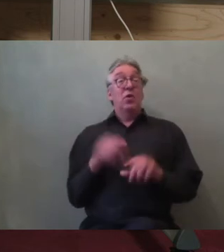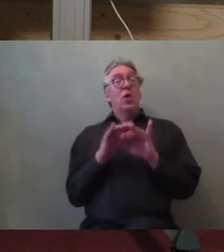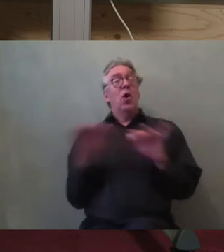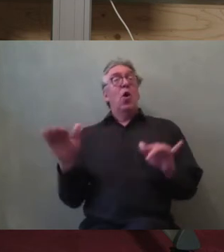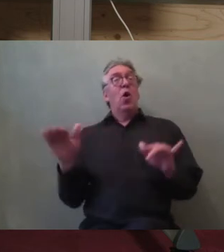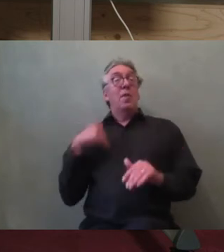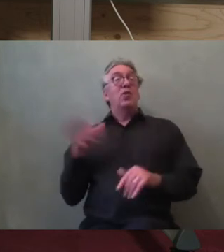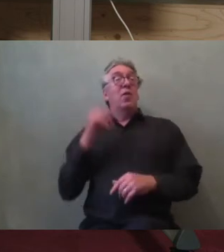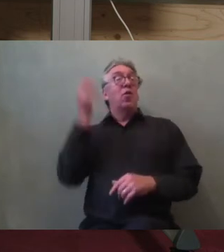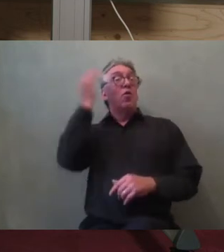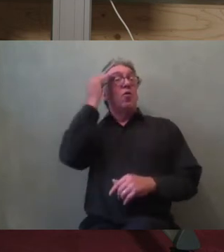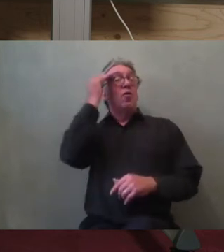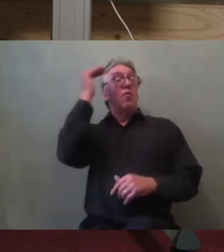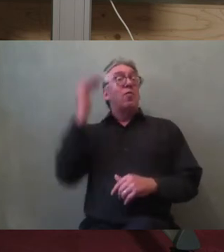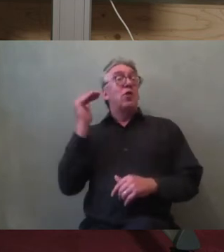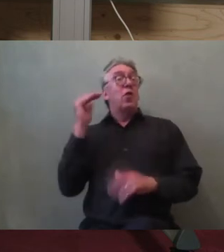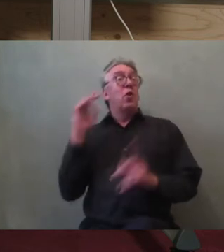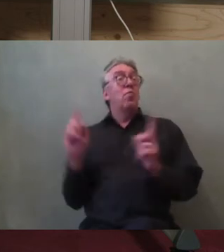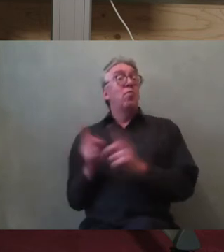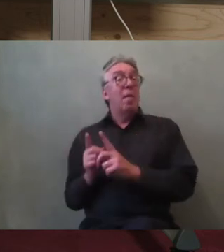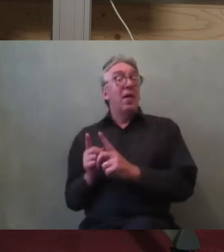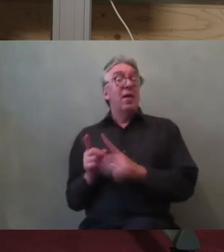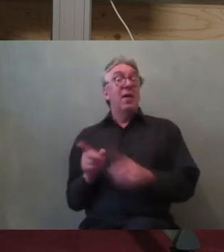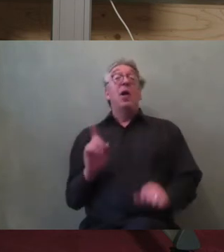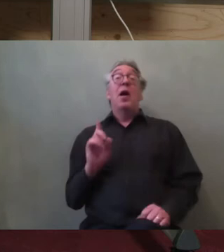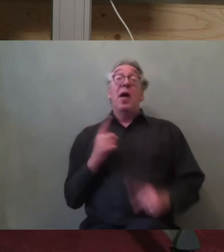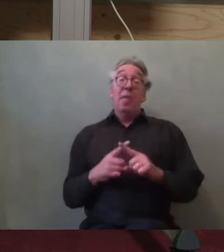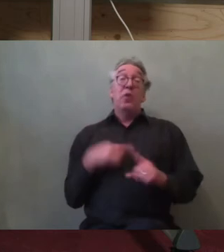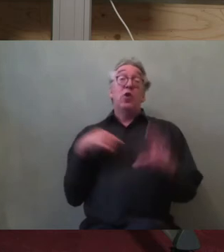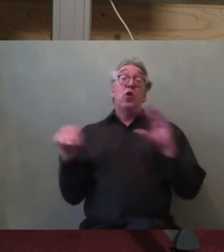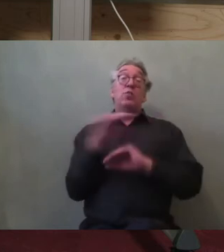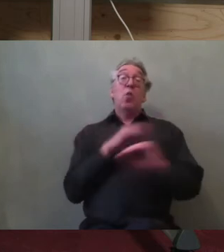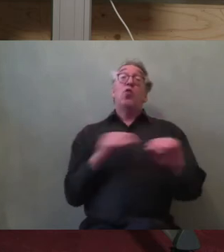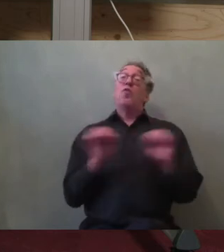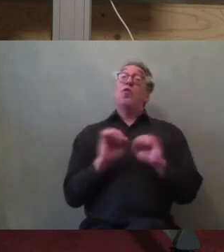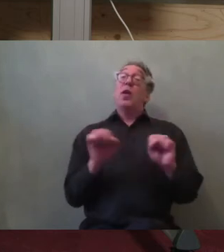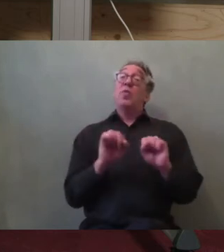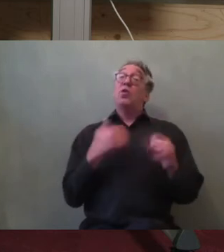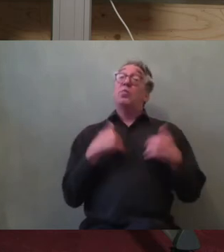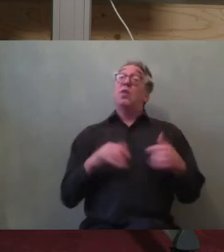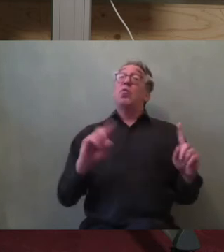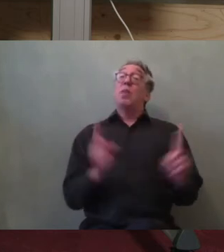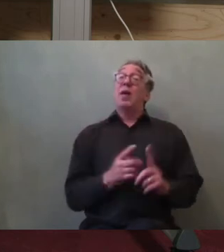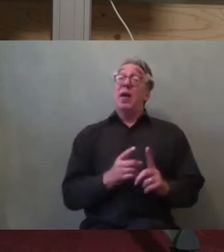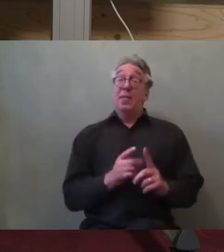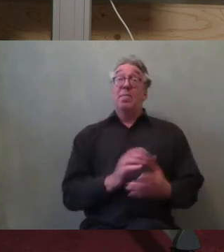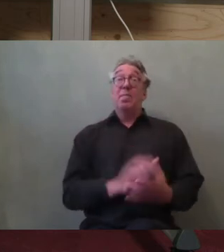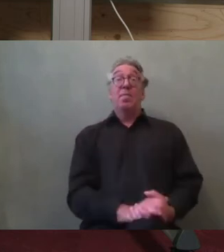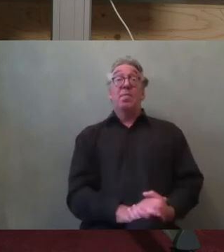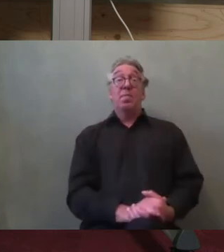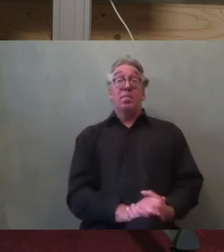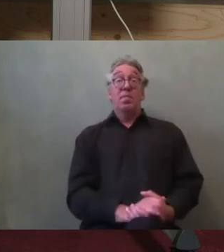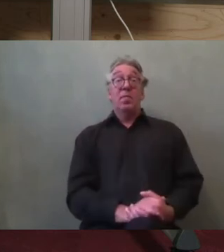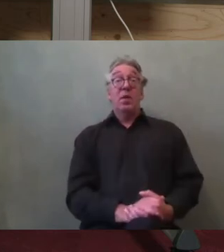en hun dansdocenten. En we hebben gesproken met vertegenwoordigers van mensen met een beperking en ervaringsdeskundigen. En vanuit de